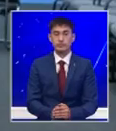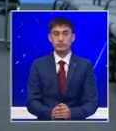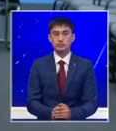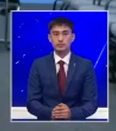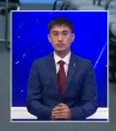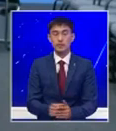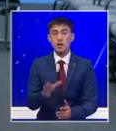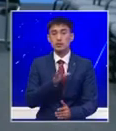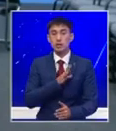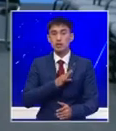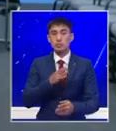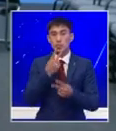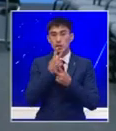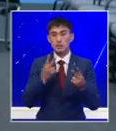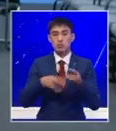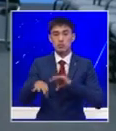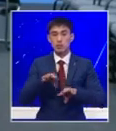Представили проект